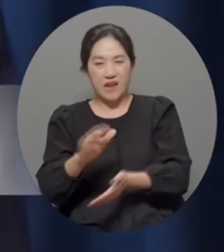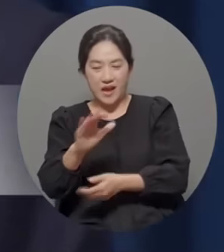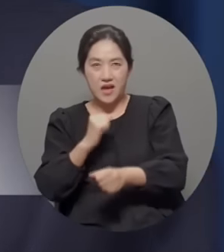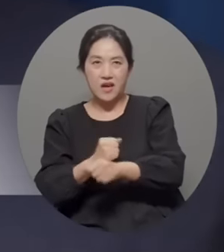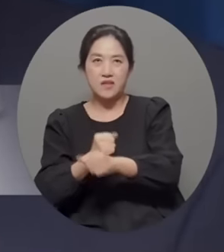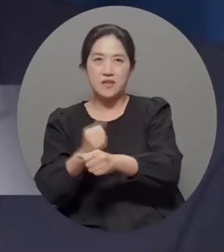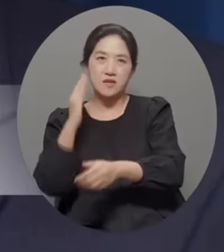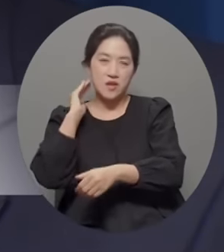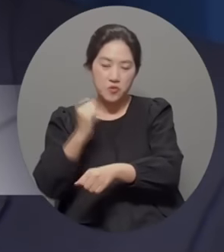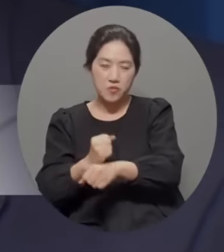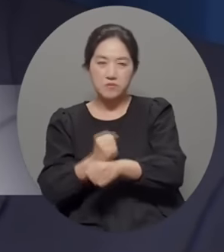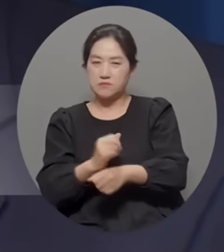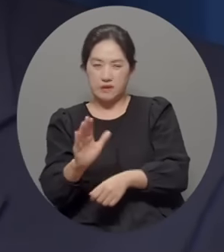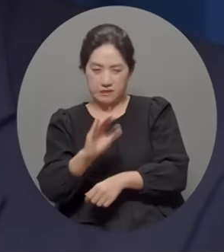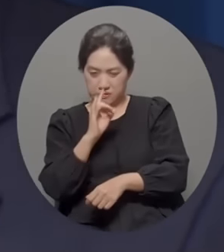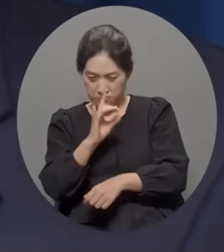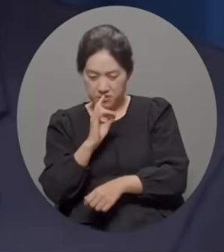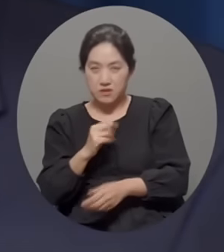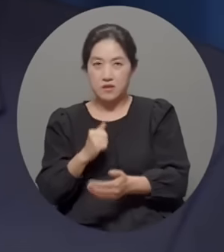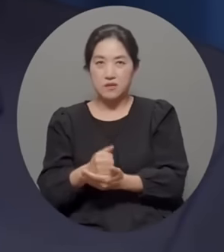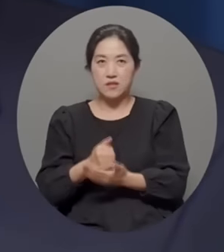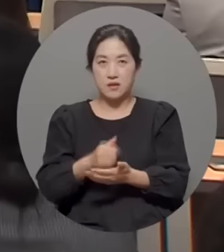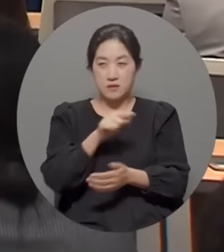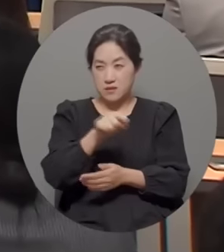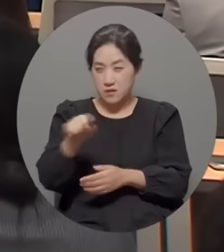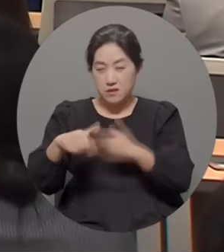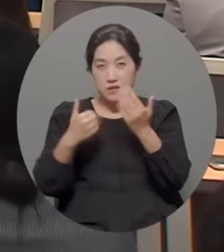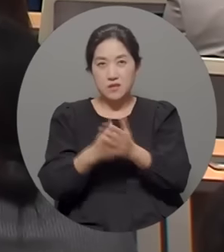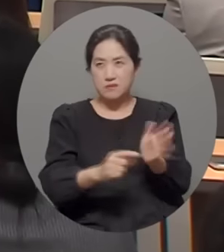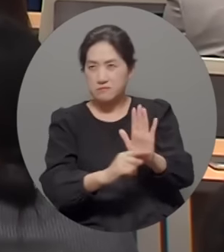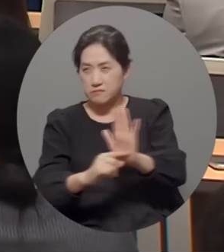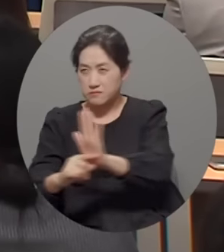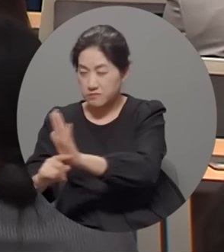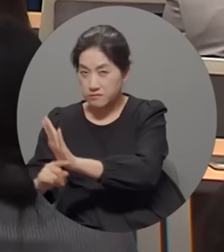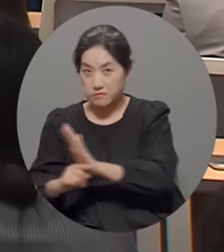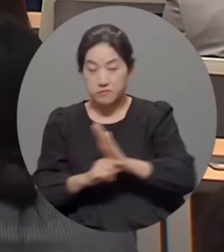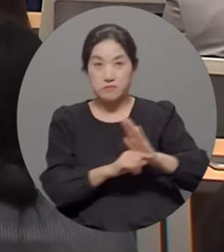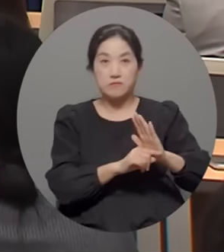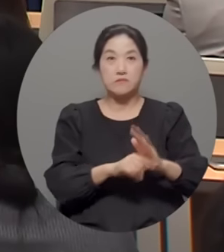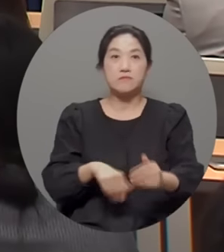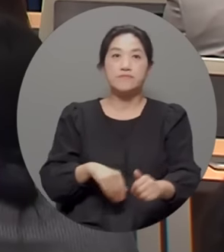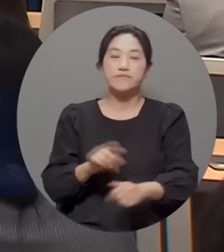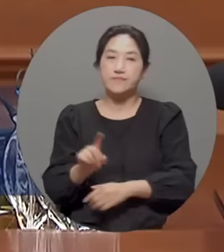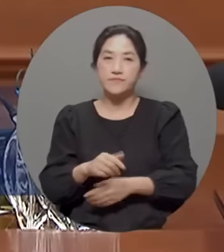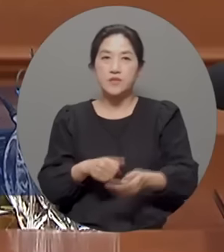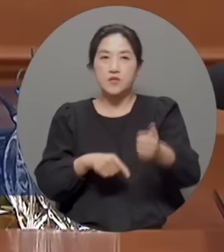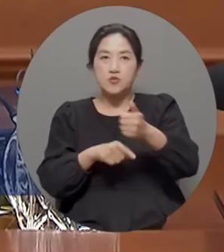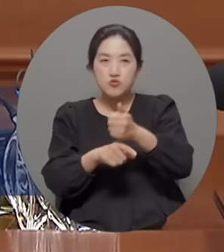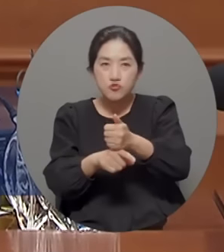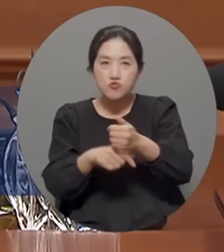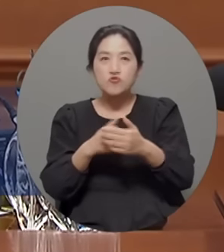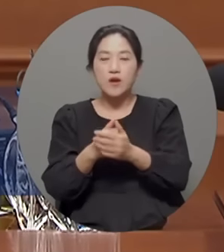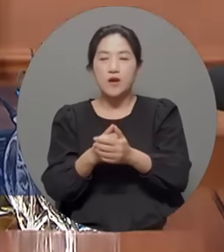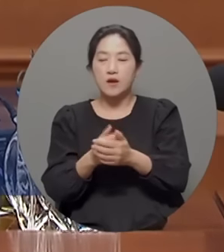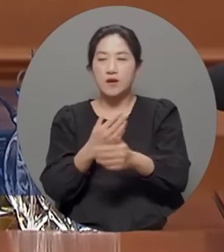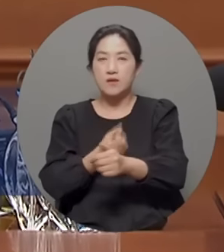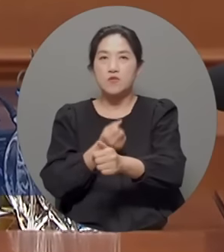대통령 비서실장까지 전방위 여론전을 펼친 셈입니다. 수사 대상을 고발한